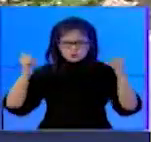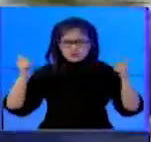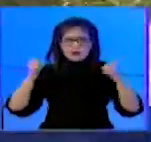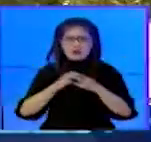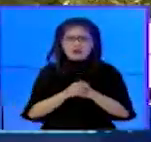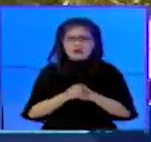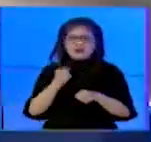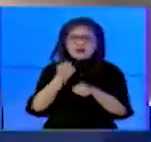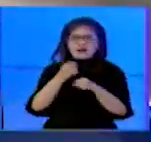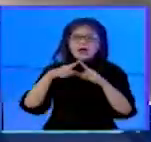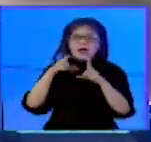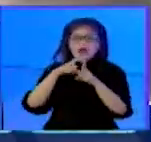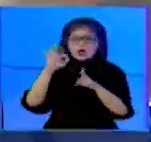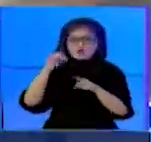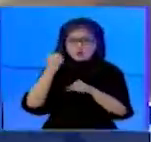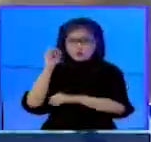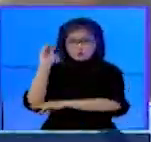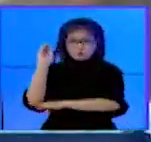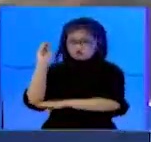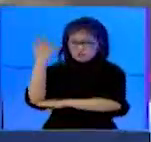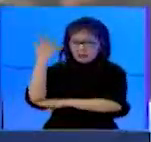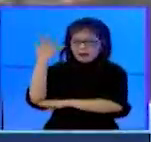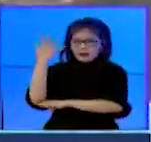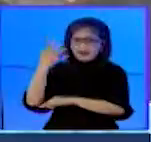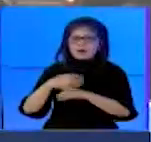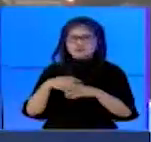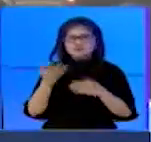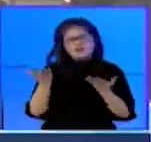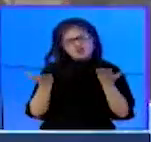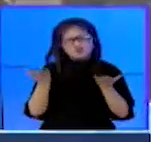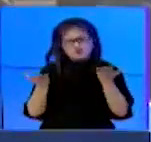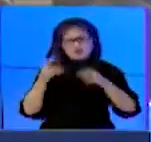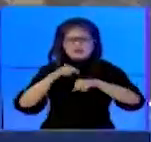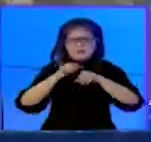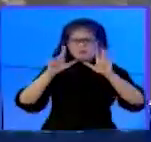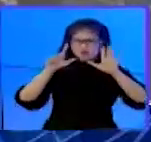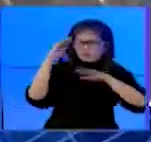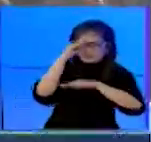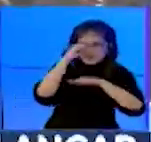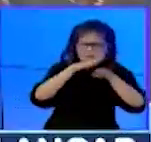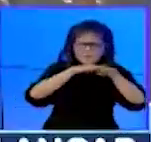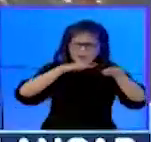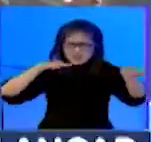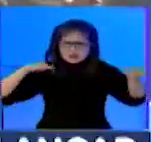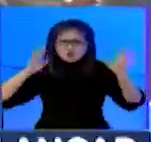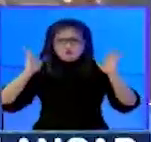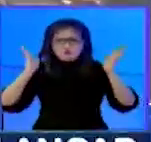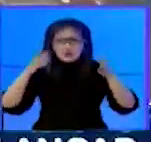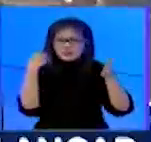Puncak, di mana kepadatan ini sudah mulai terjadi sekitar pukul 7 pagi yang dimulai dari Tol Gadok hingga